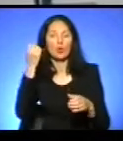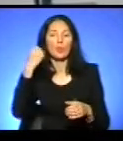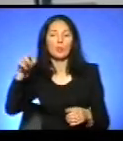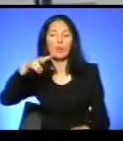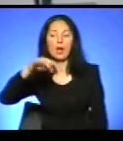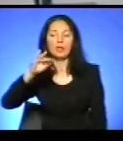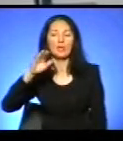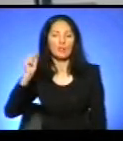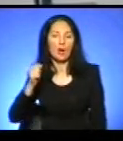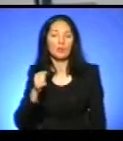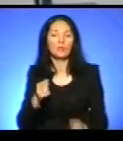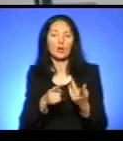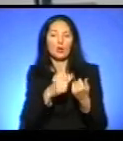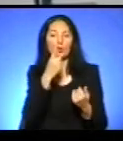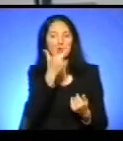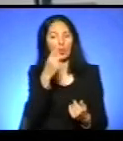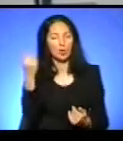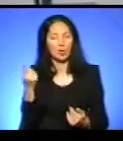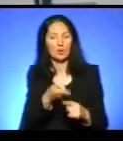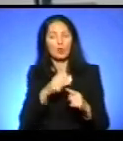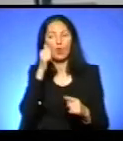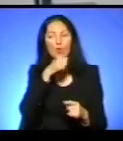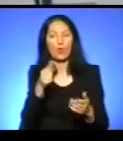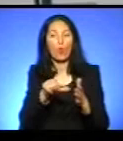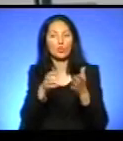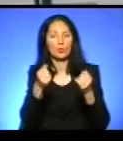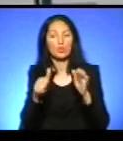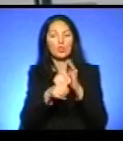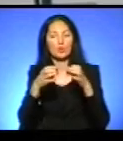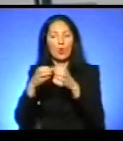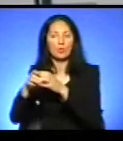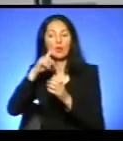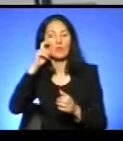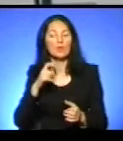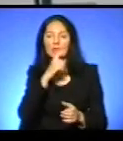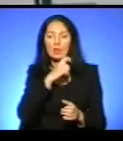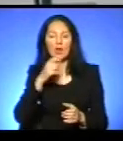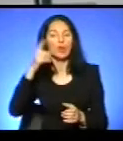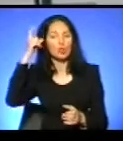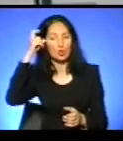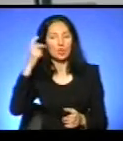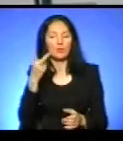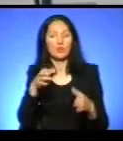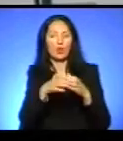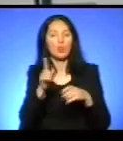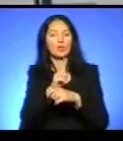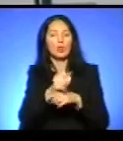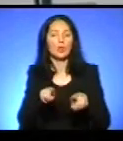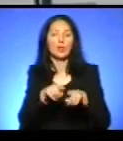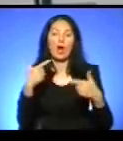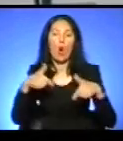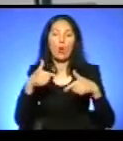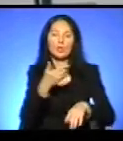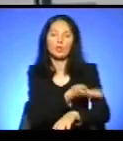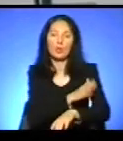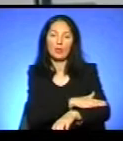3-1. Зазначу, цьогоріч участь беруть 6 команд із Вінниці, Чорткова, 2 команди з Тернополя та гості з Литви і Польщі.